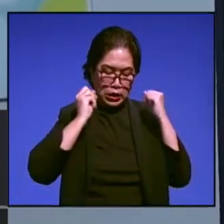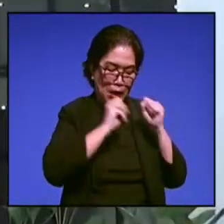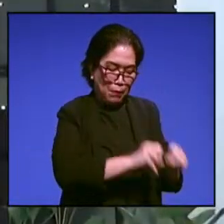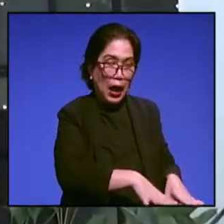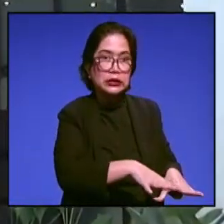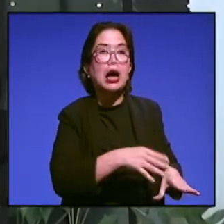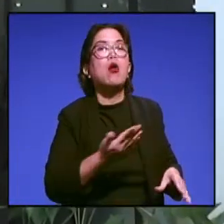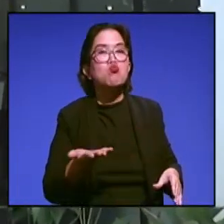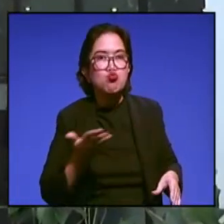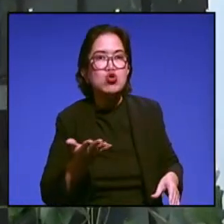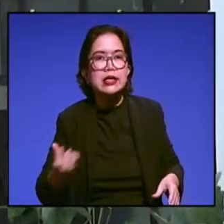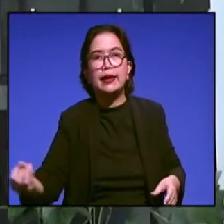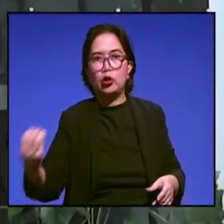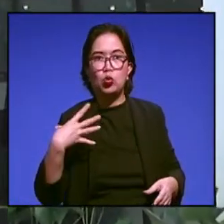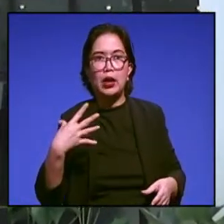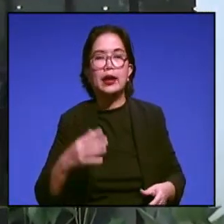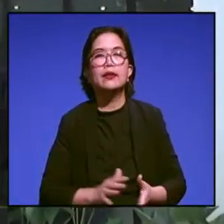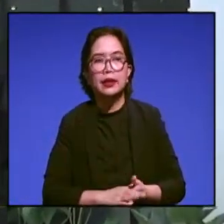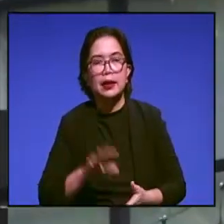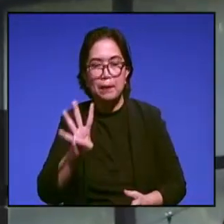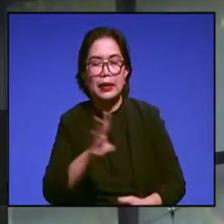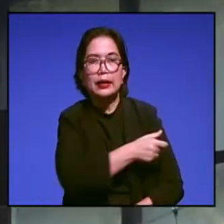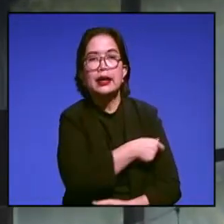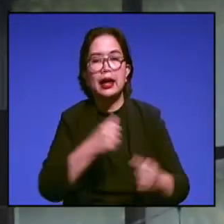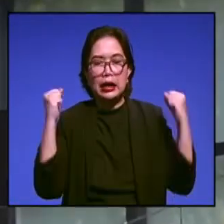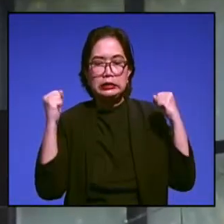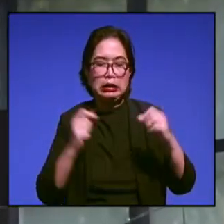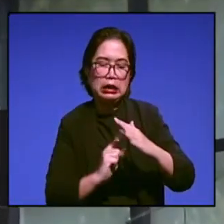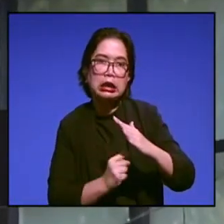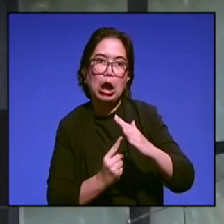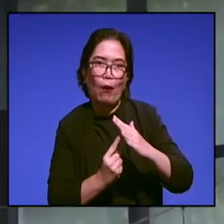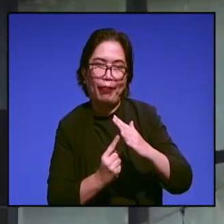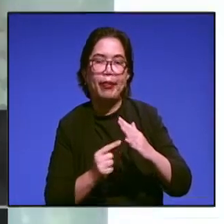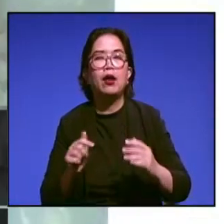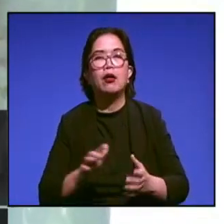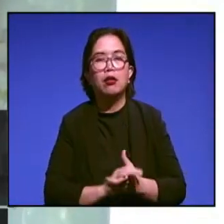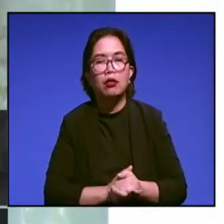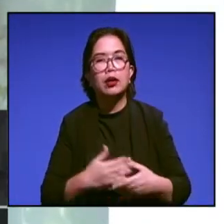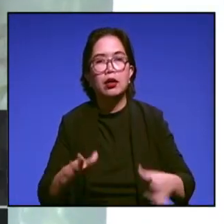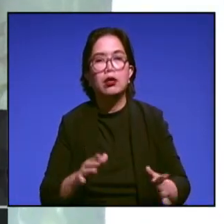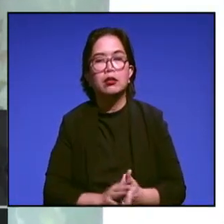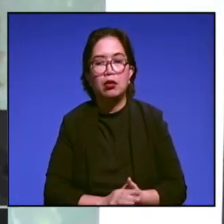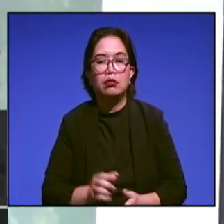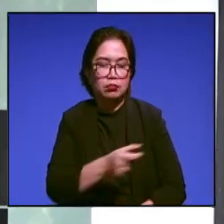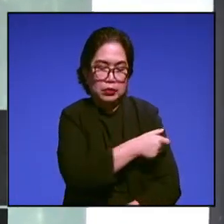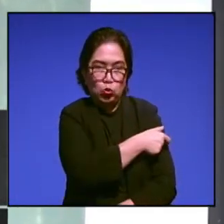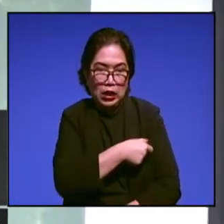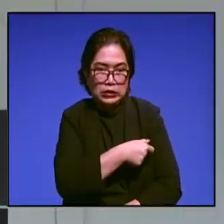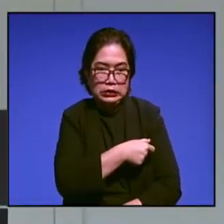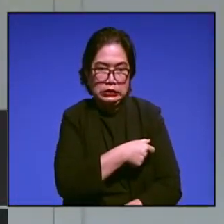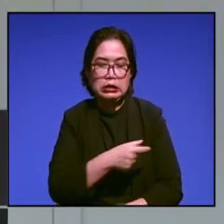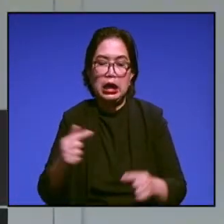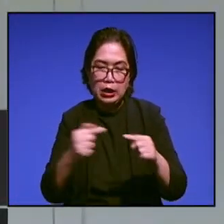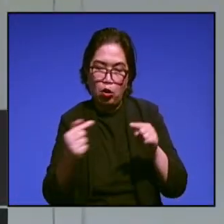Zamani melaporkan kini keempat tenaga kesehatan menjalani perawatan di ruang isolasi seluruh nafas yang memiliki kontak juga langsung